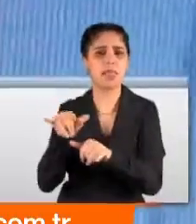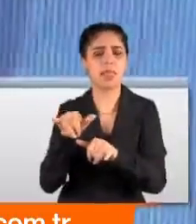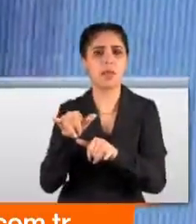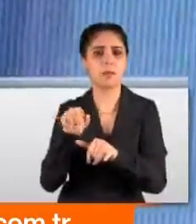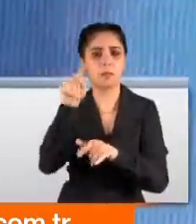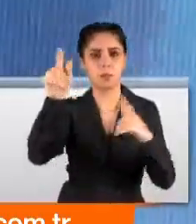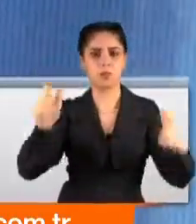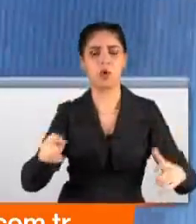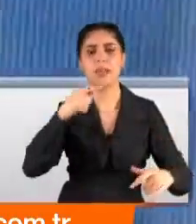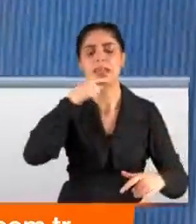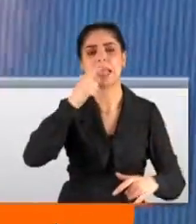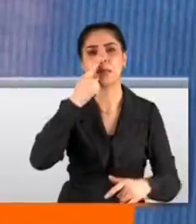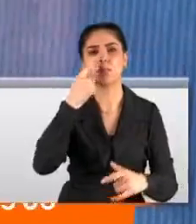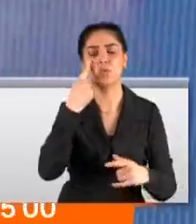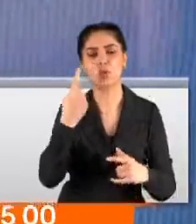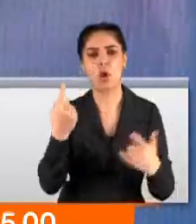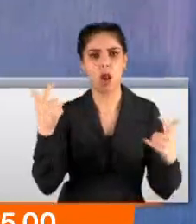İşte burası da Zeytinburnu.